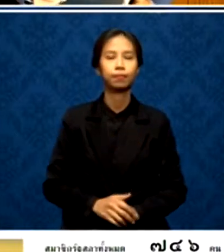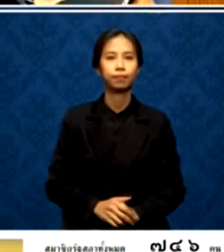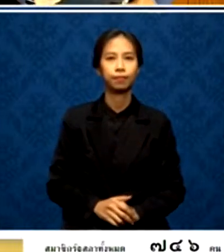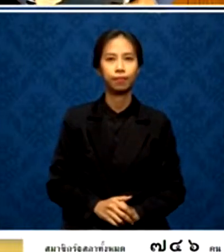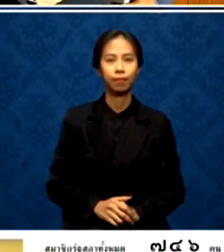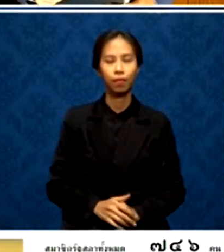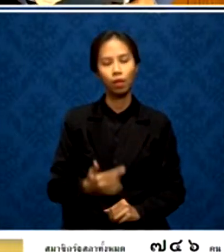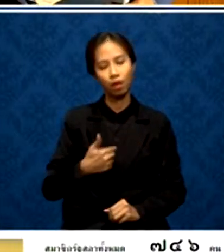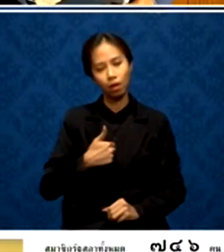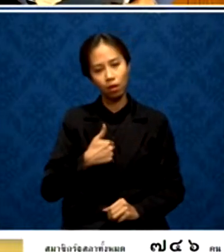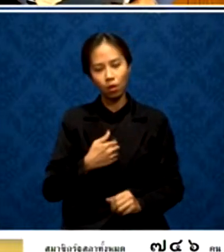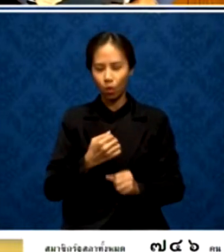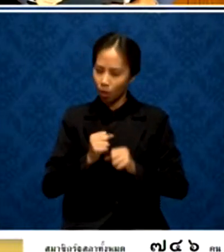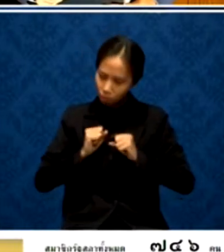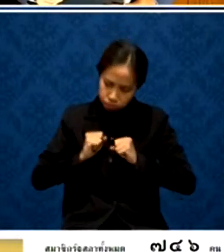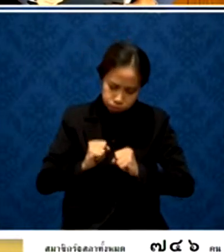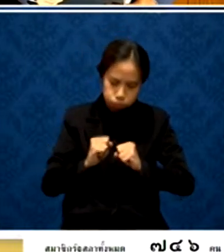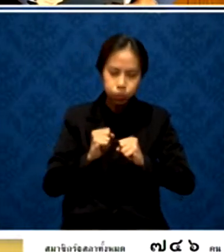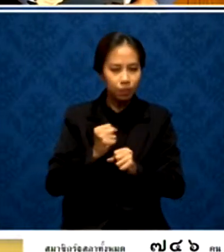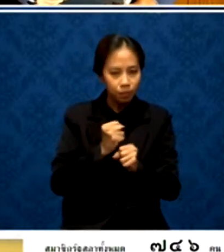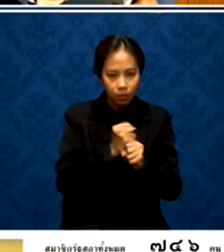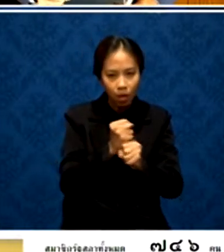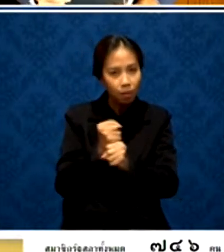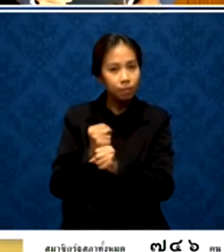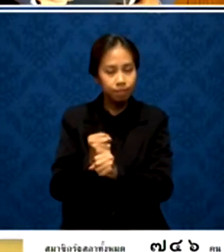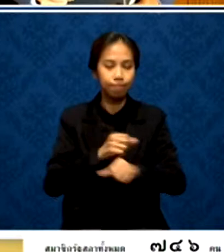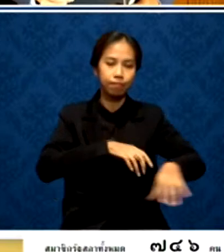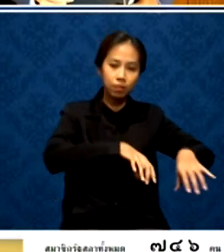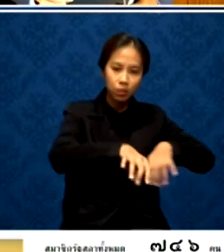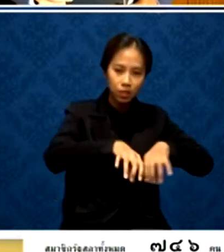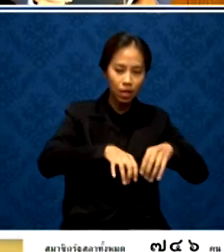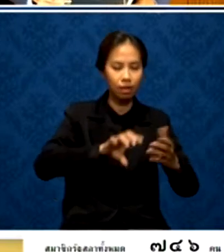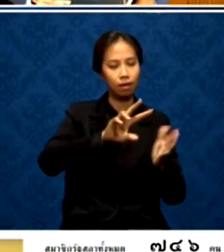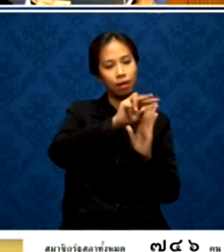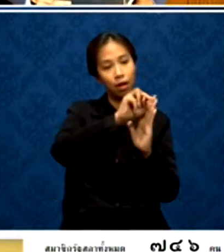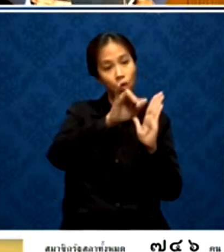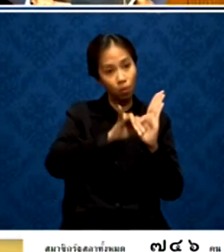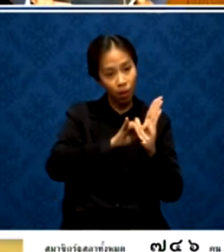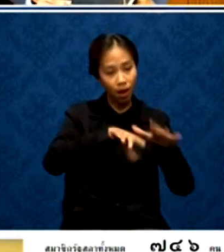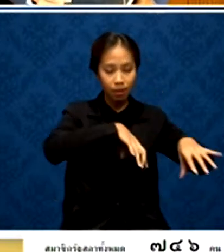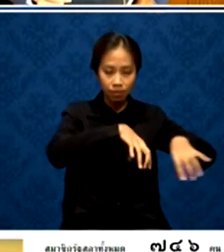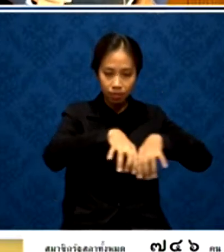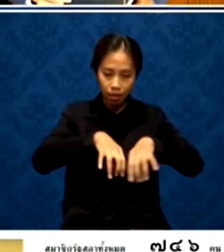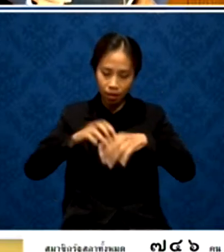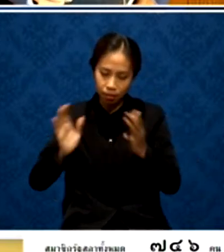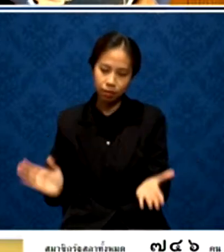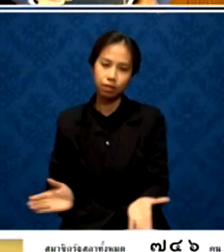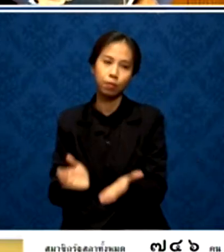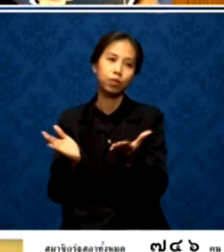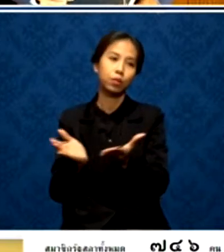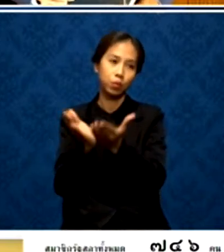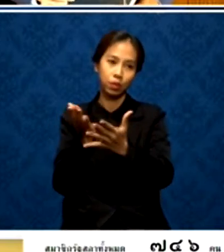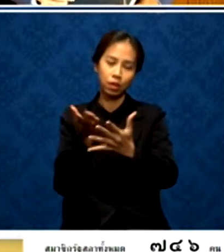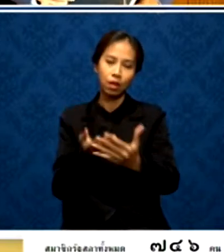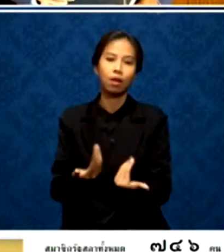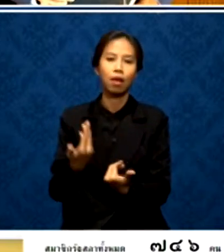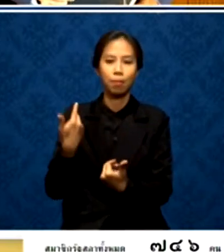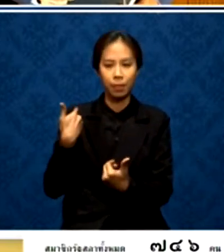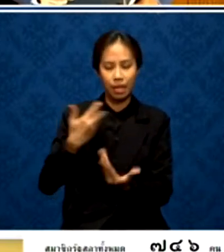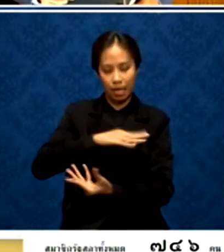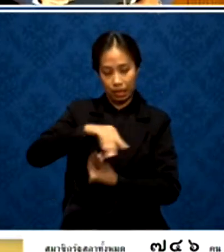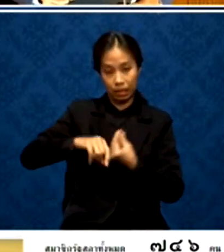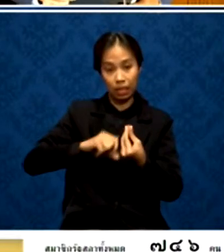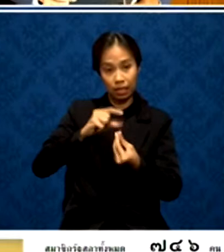จและทุ่มเทสรรพกำลังในการที่จะดำเนินนโยบายเพื่อสนับสนุนการขับเคลื่อนและยกระดับการพัฒนาเศรษฐกิ